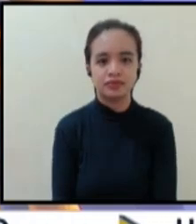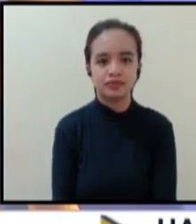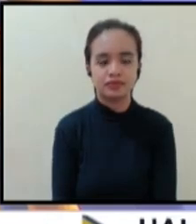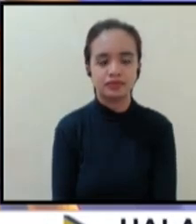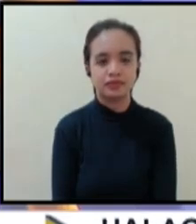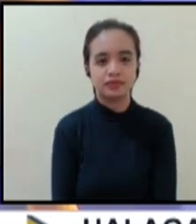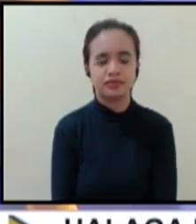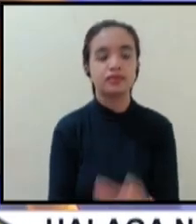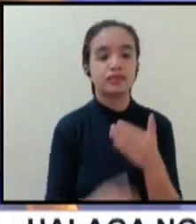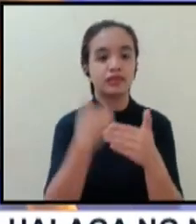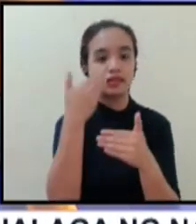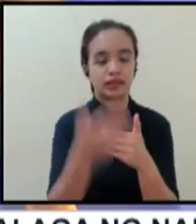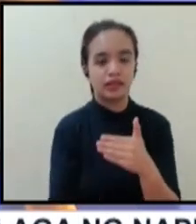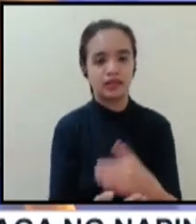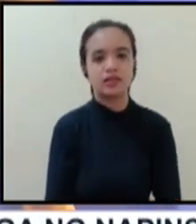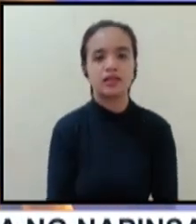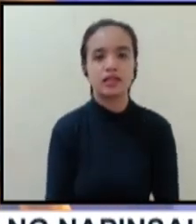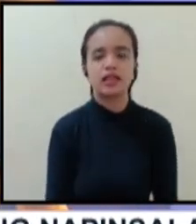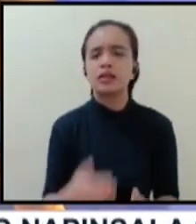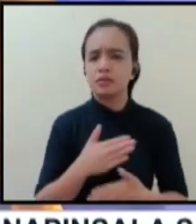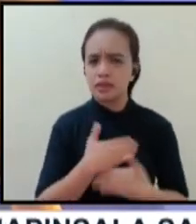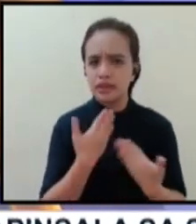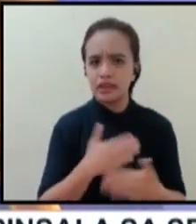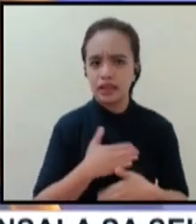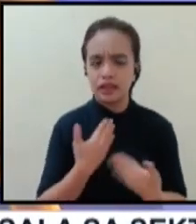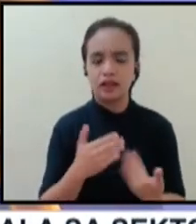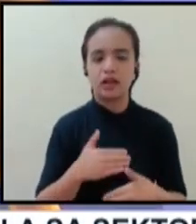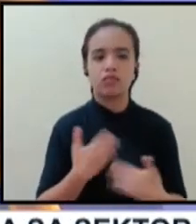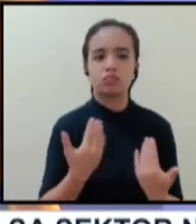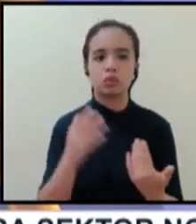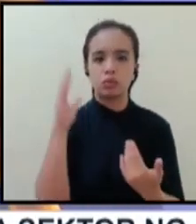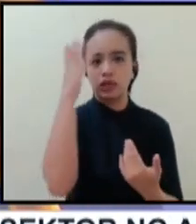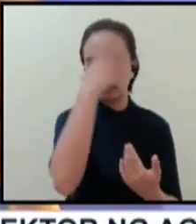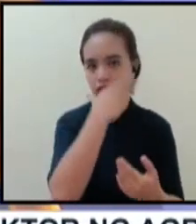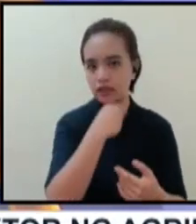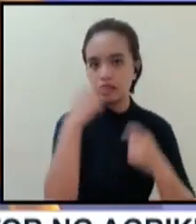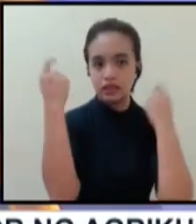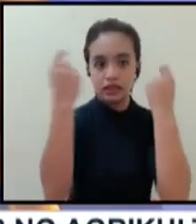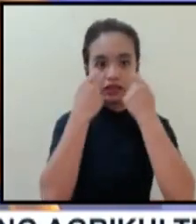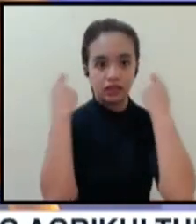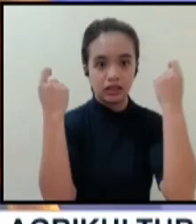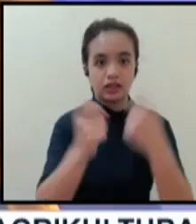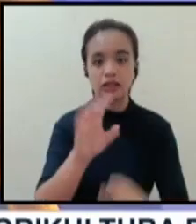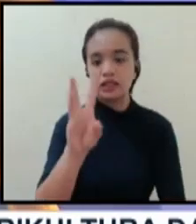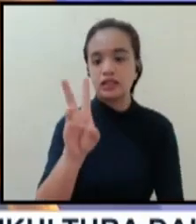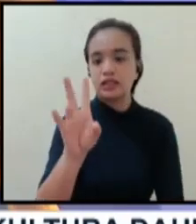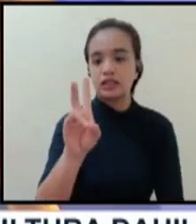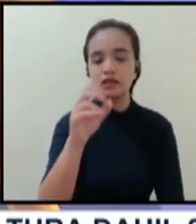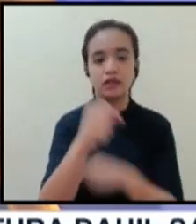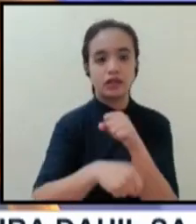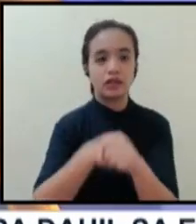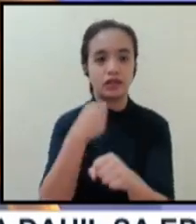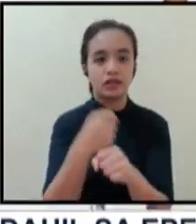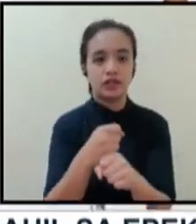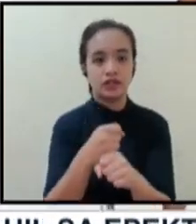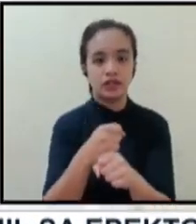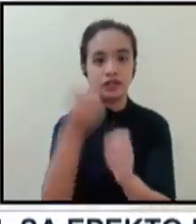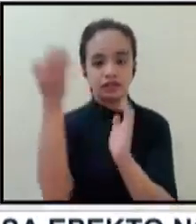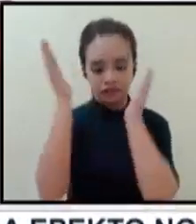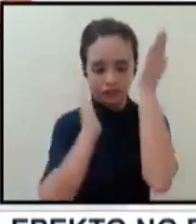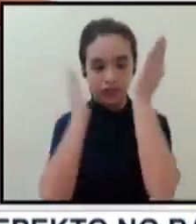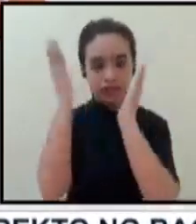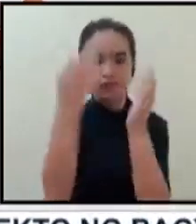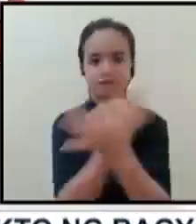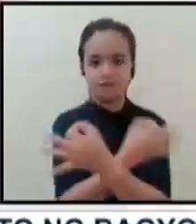naging masaya, makulay at makabuluhan ang selebrasyon na ika-67 taon ng Kalayaan ng Malaysia. Sa selebrasyon